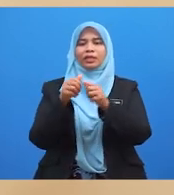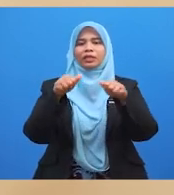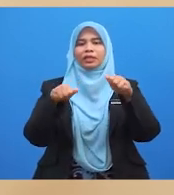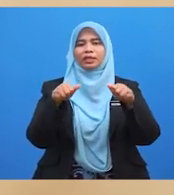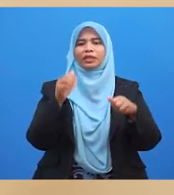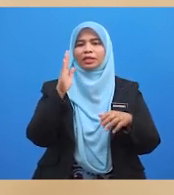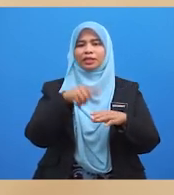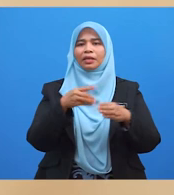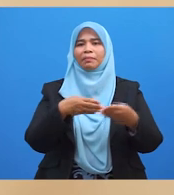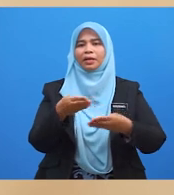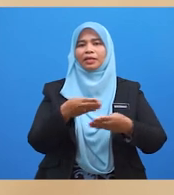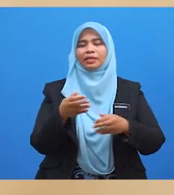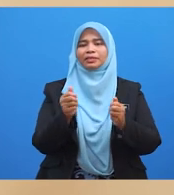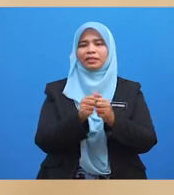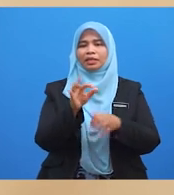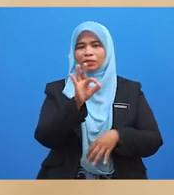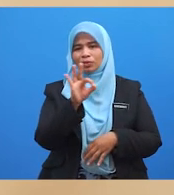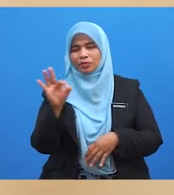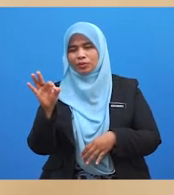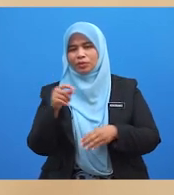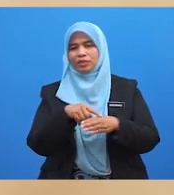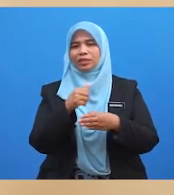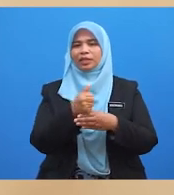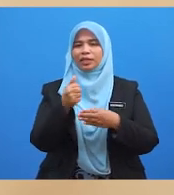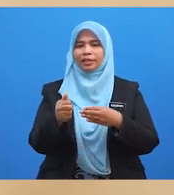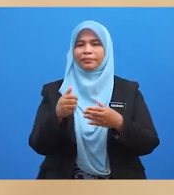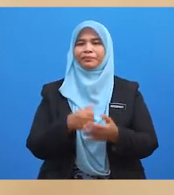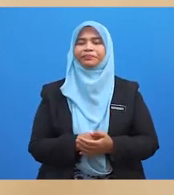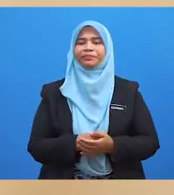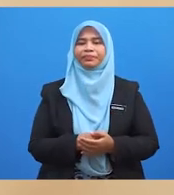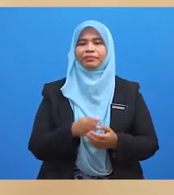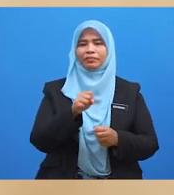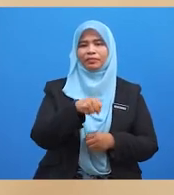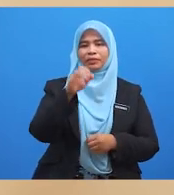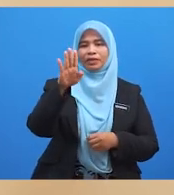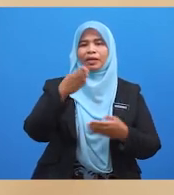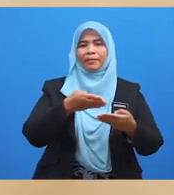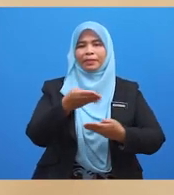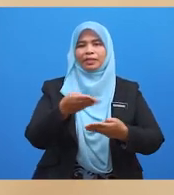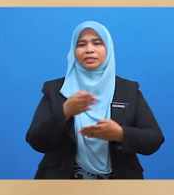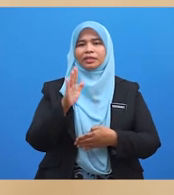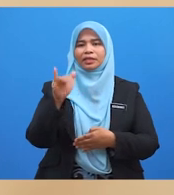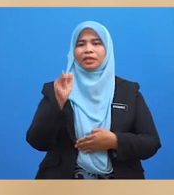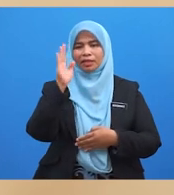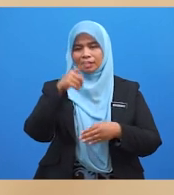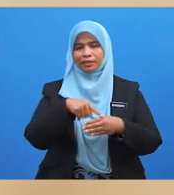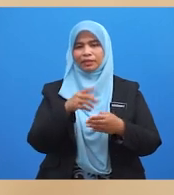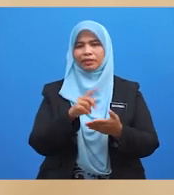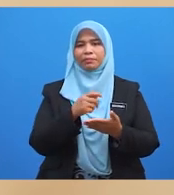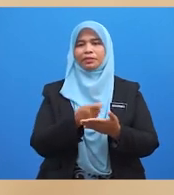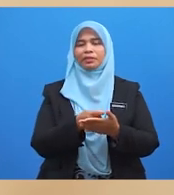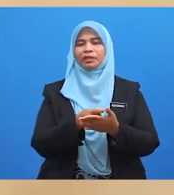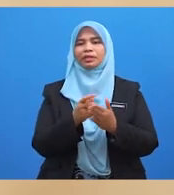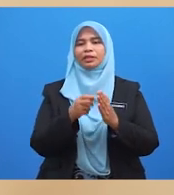kosong di akhirat kelak. Dan soalan kelima, balasan yang akan ditimpakan terhadap lelaki yang tidak